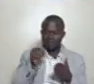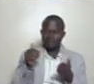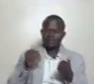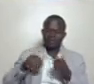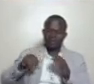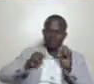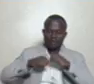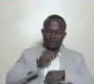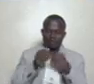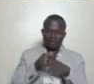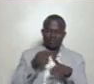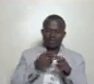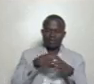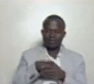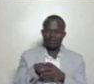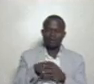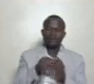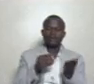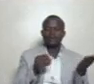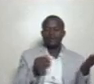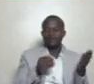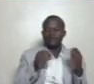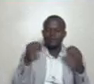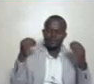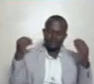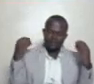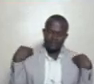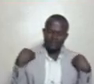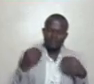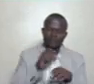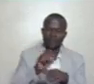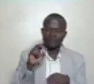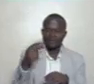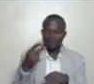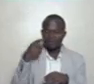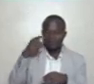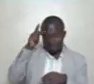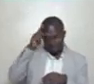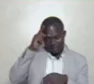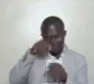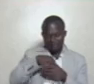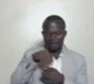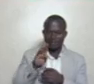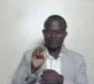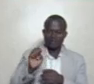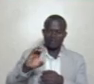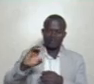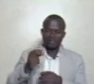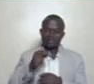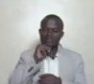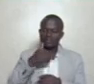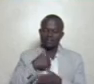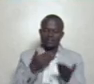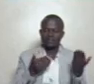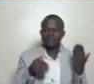volleyball tuva muri ndo tukaza tukitoza ibyumweru bibiri rimwe na rimwe ugasanga skills zo muri beach volleyball ntazo dufite